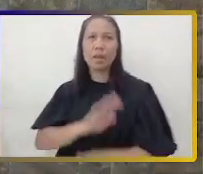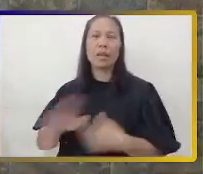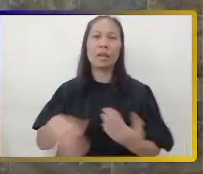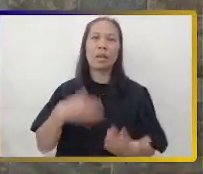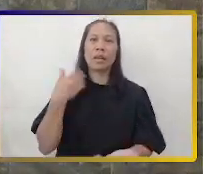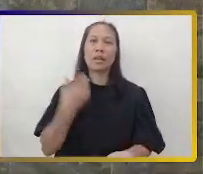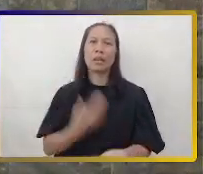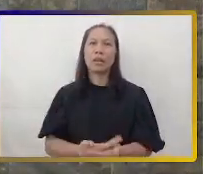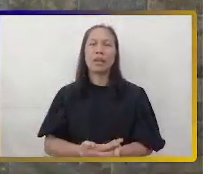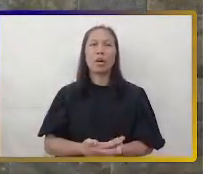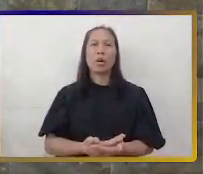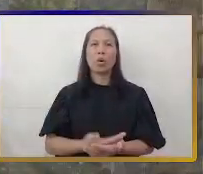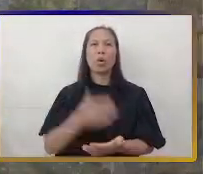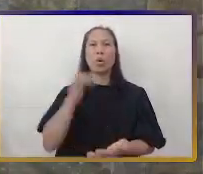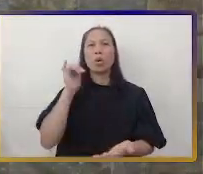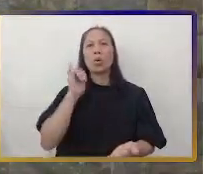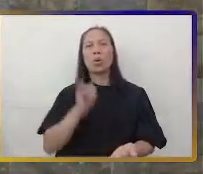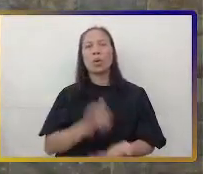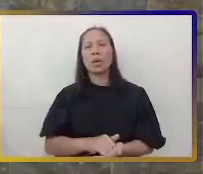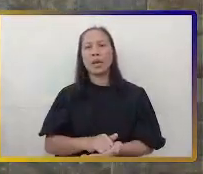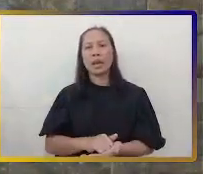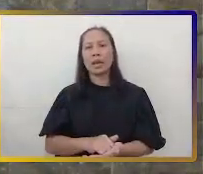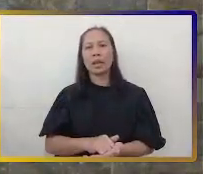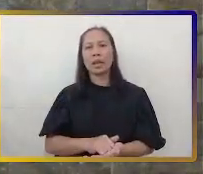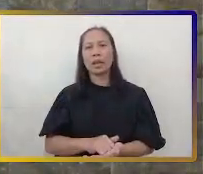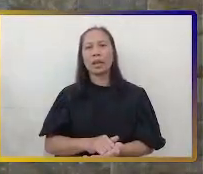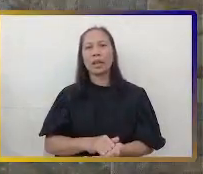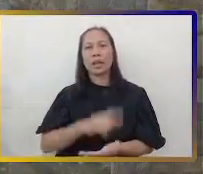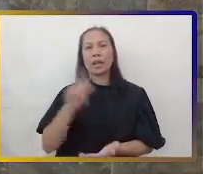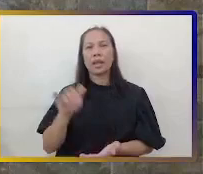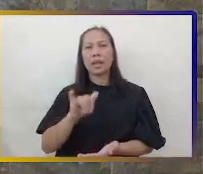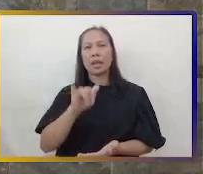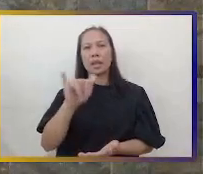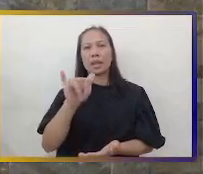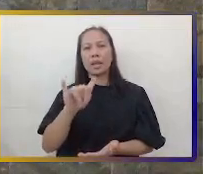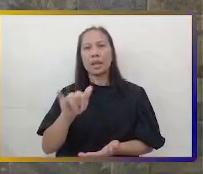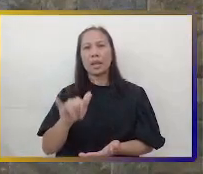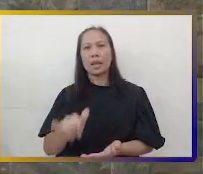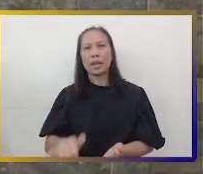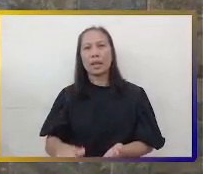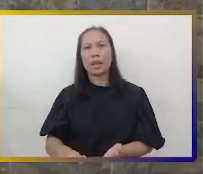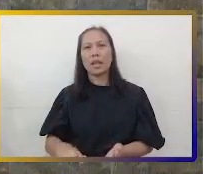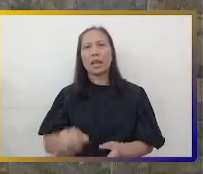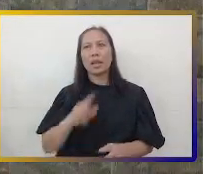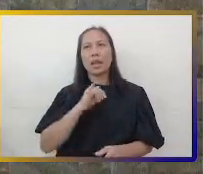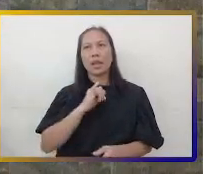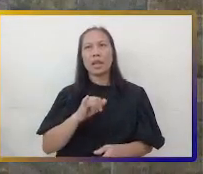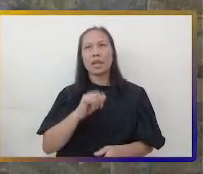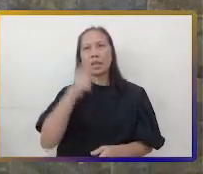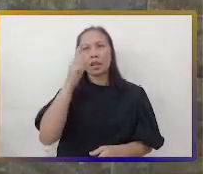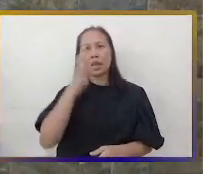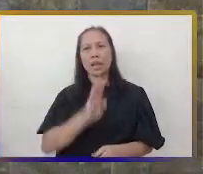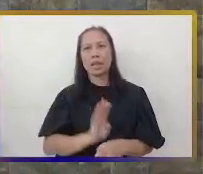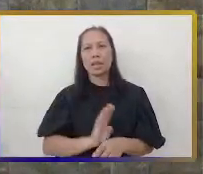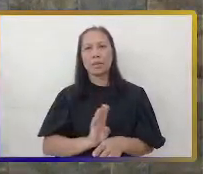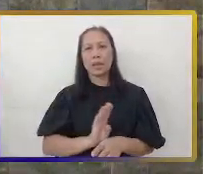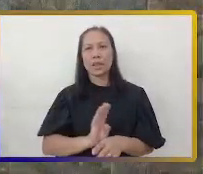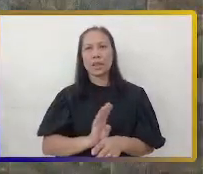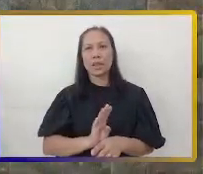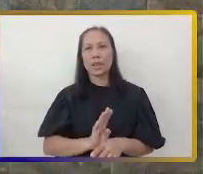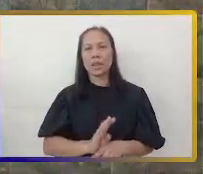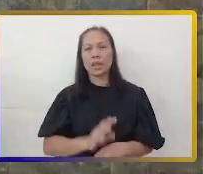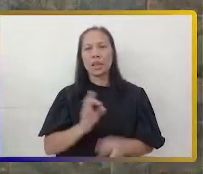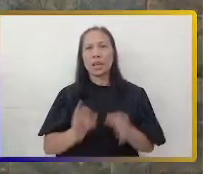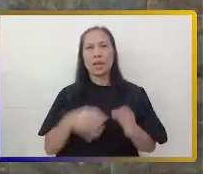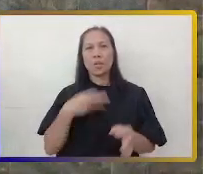every thing that pertains to the eternal life is God's business when you put your money in